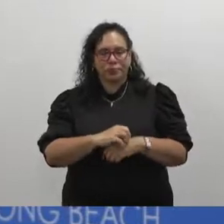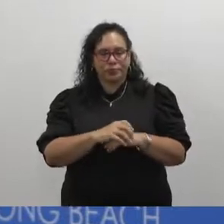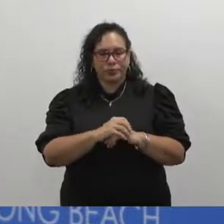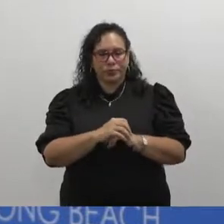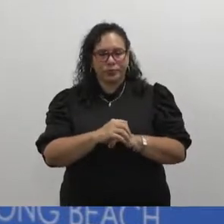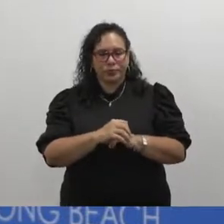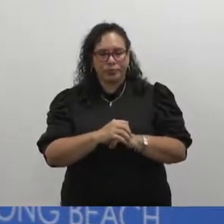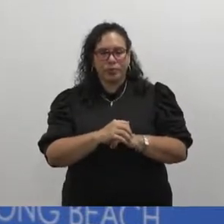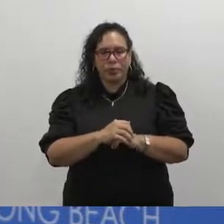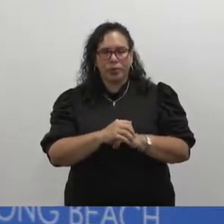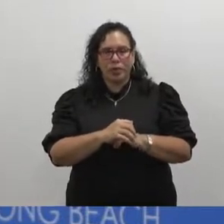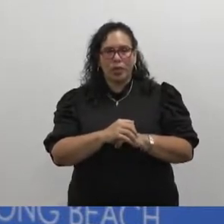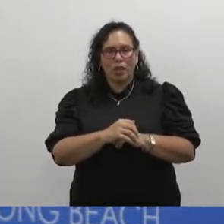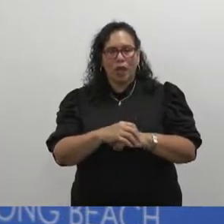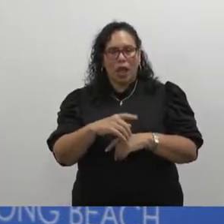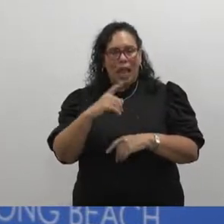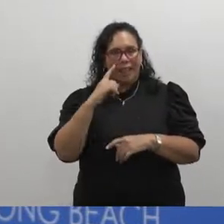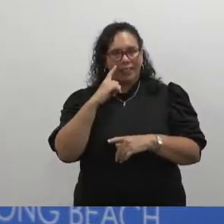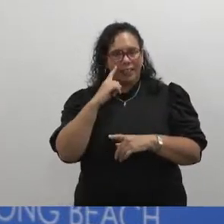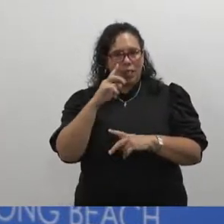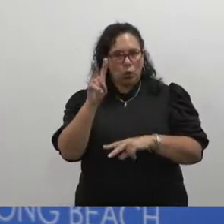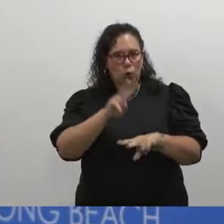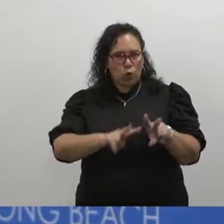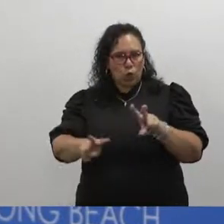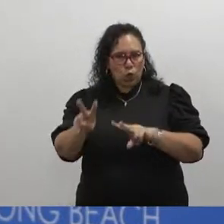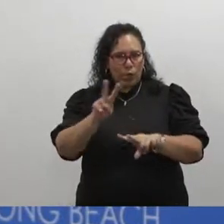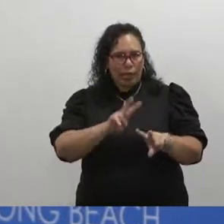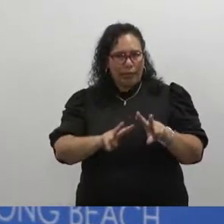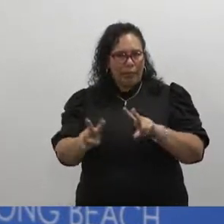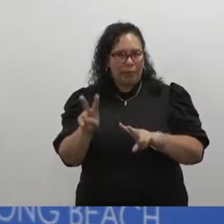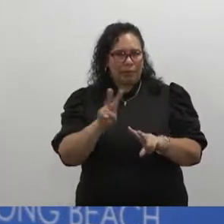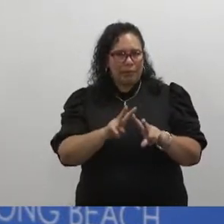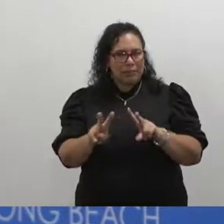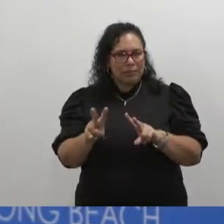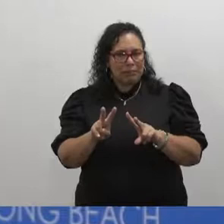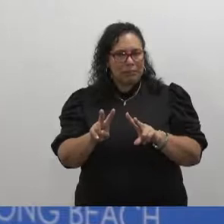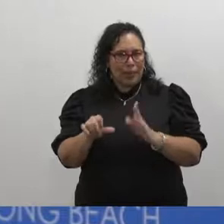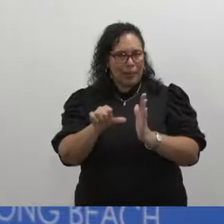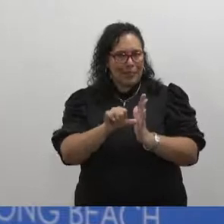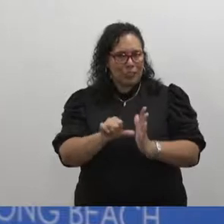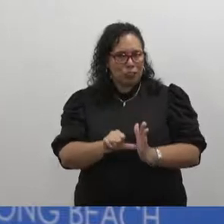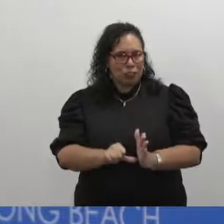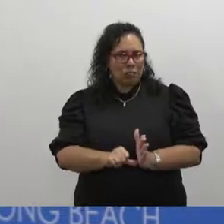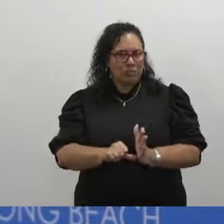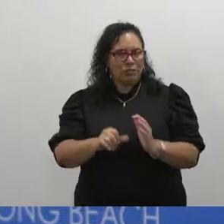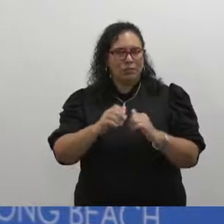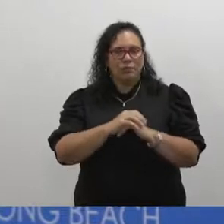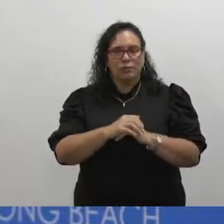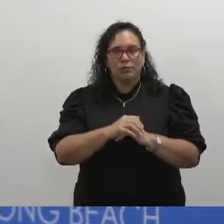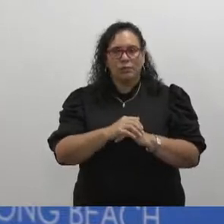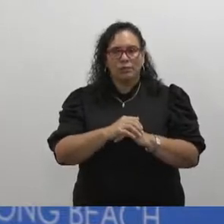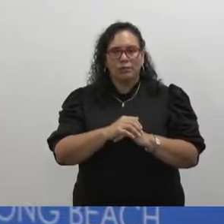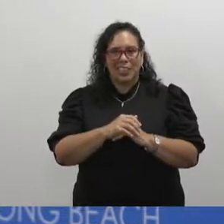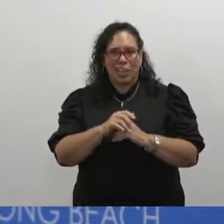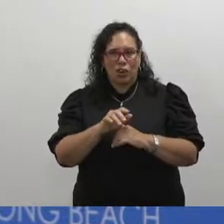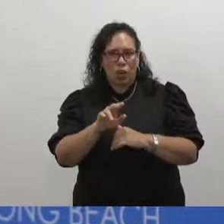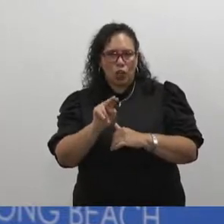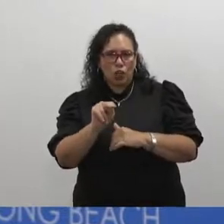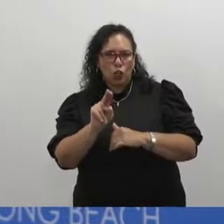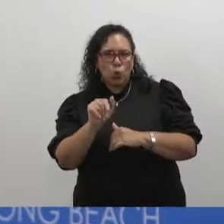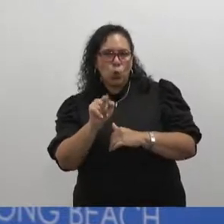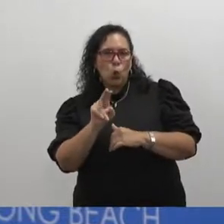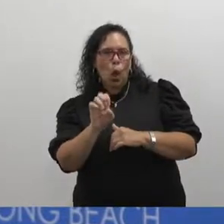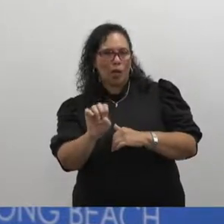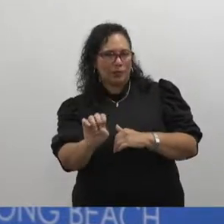mớ nia sọp tư tàm tâm bò đôi chì lấy buôn chân cứ việc bằng hai ông bì kết ca đại dương bàn